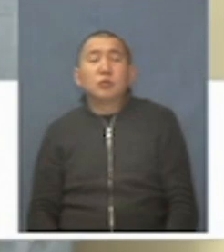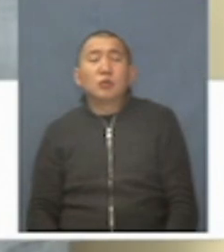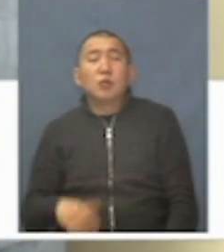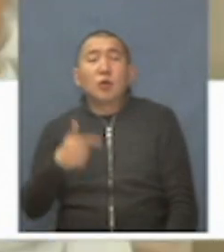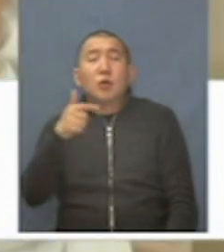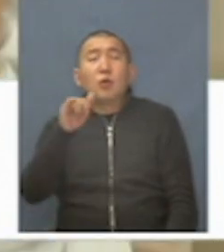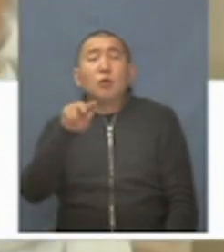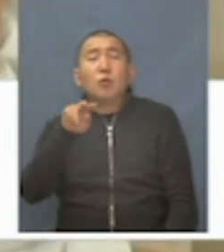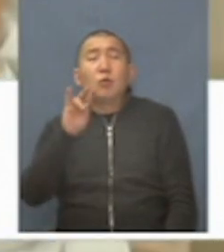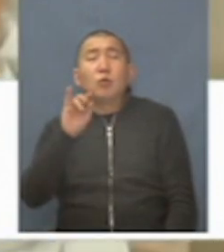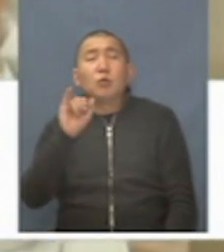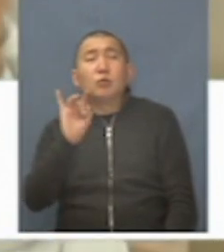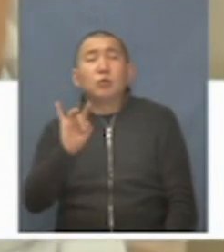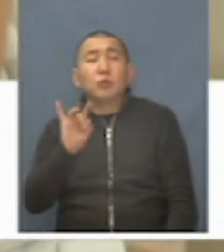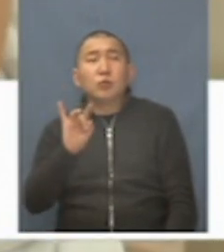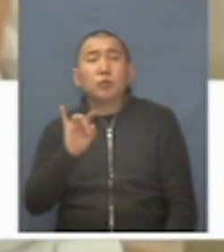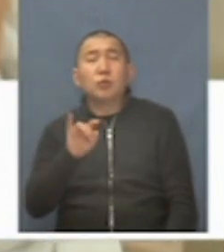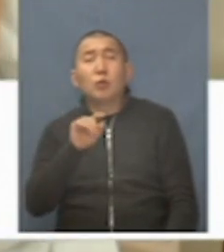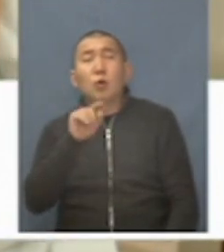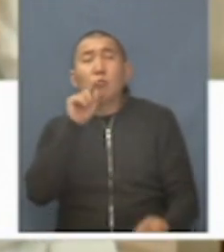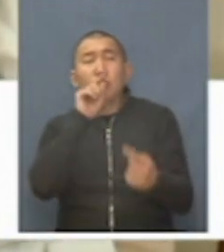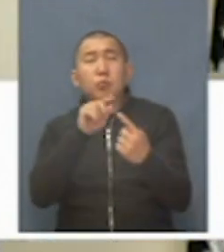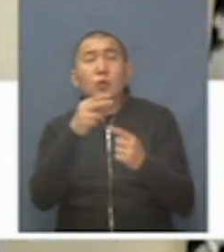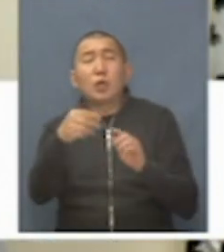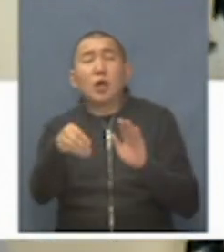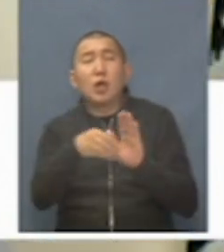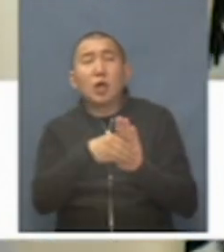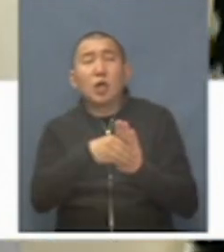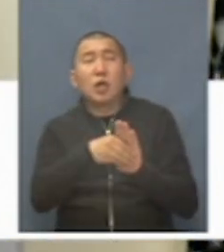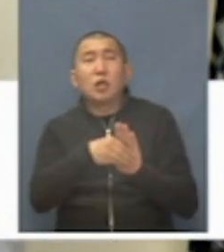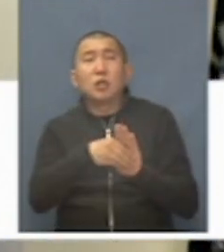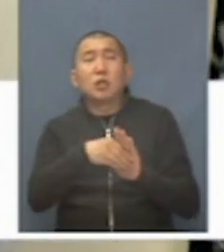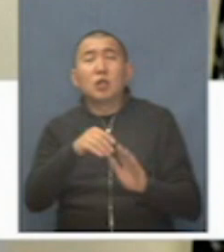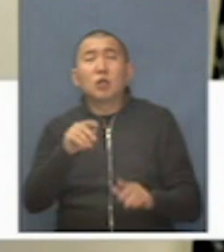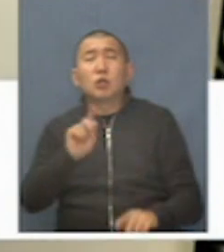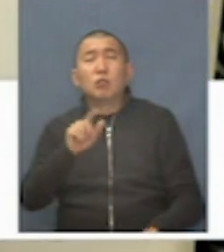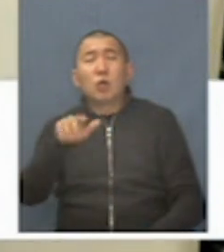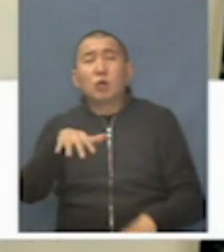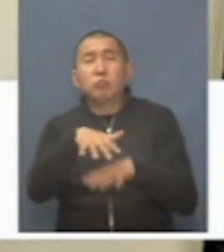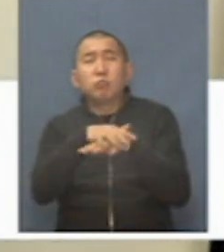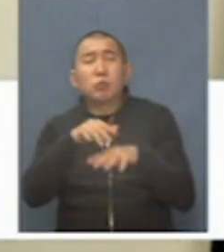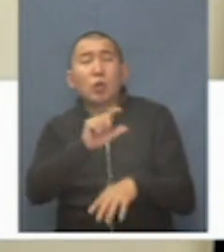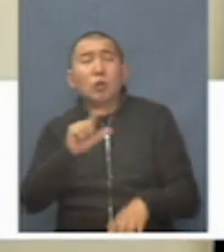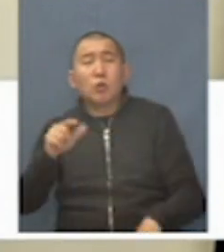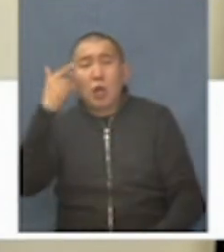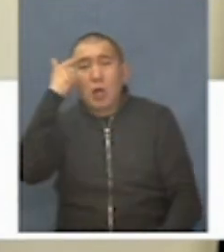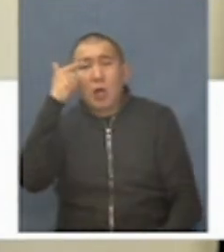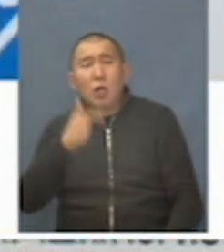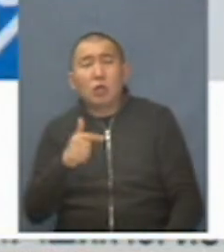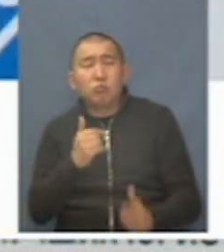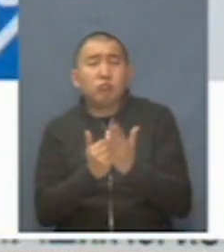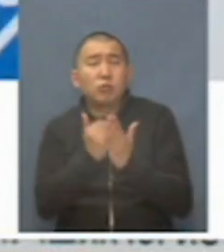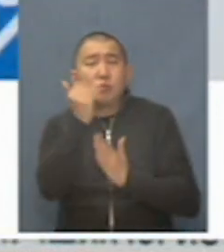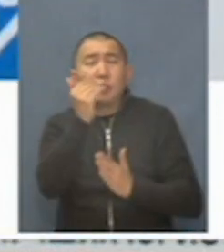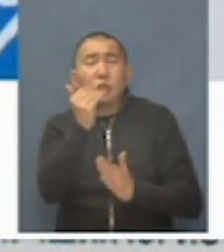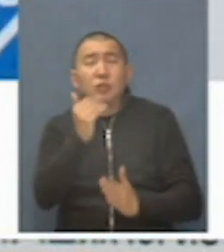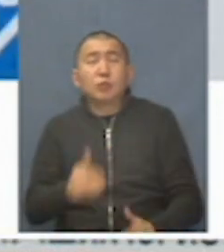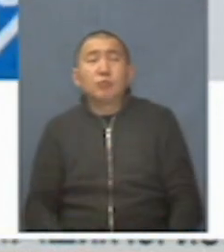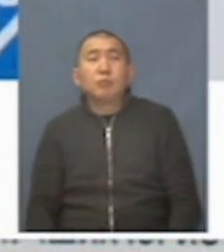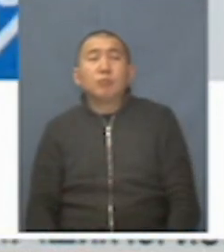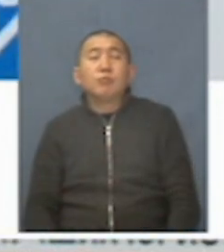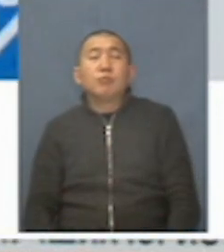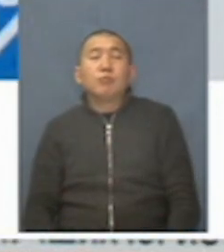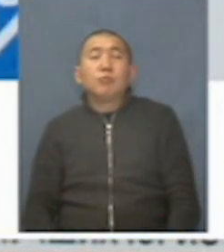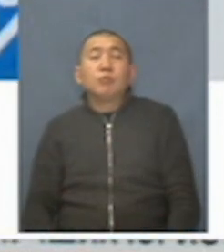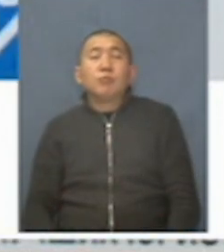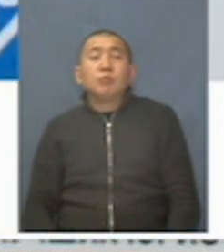айтуынша, жемқорлық фактілерін анықтауда халықтың заң аясындағы білімін арттыруда халық заңгер акциясының берері мол. Бұл акцияның негізгі